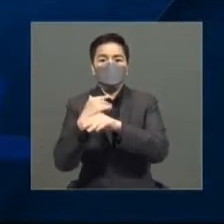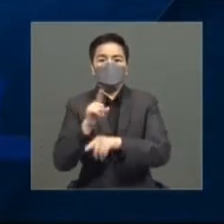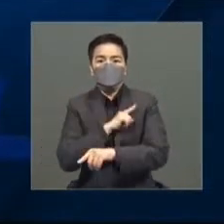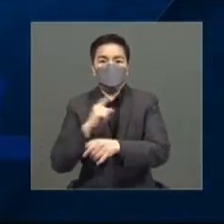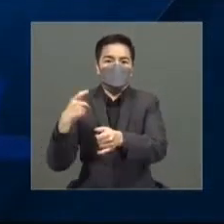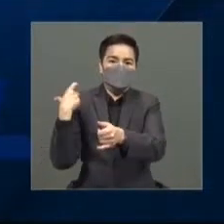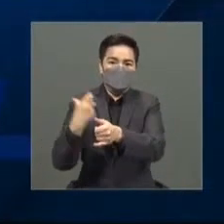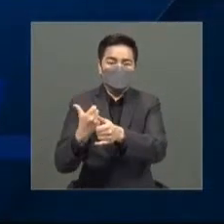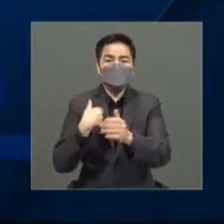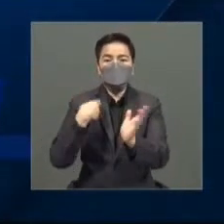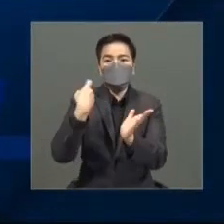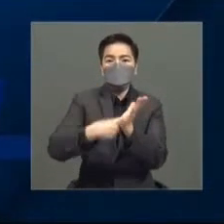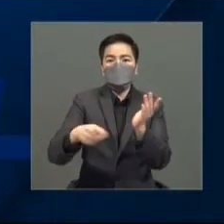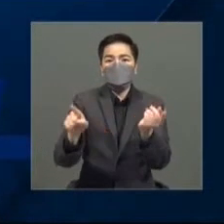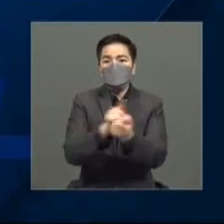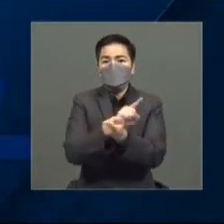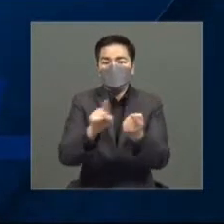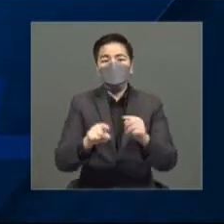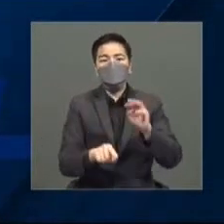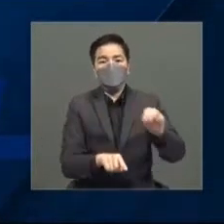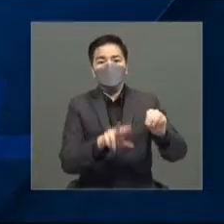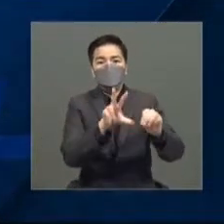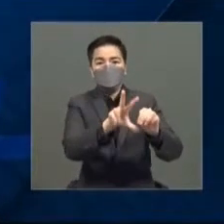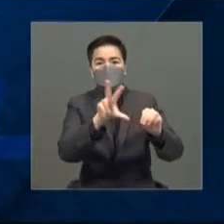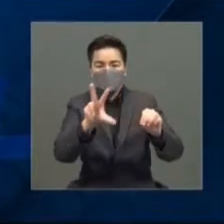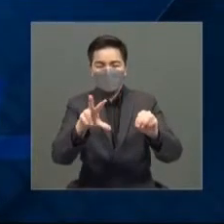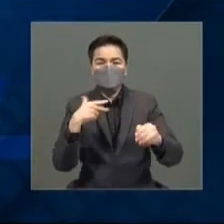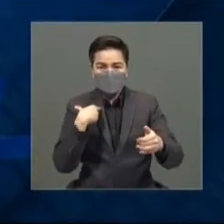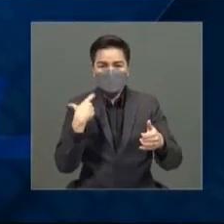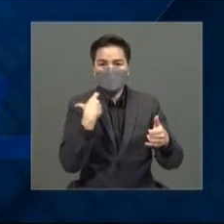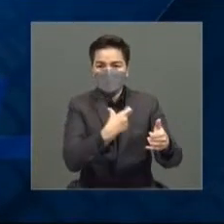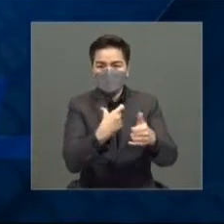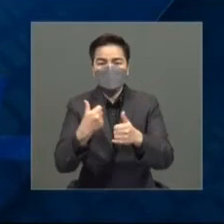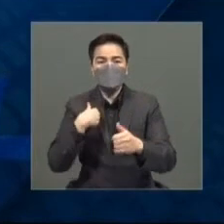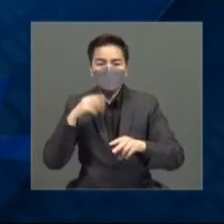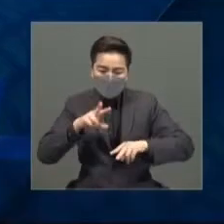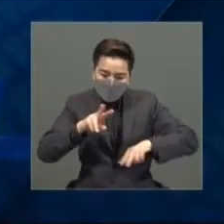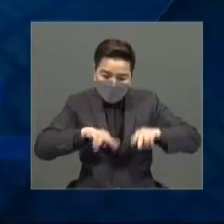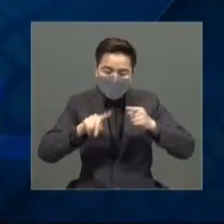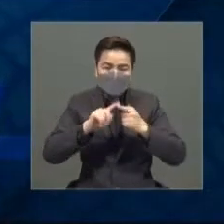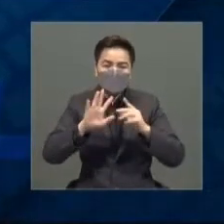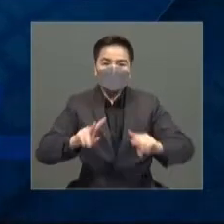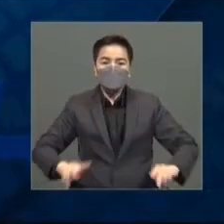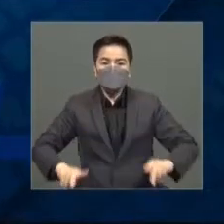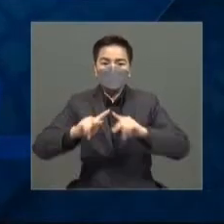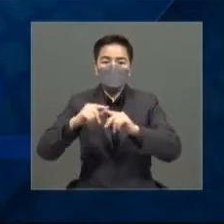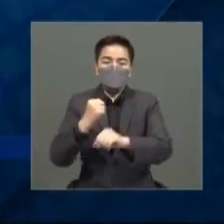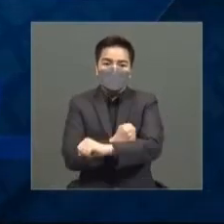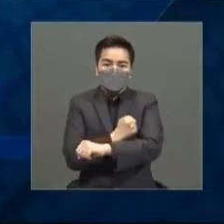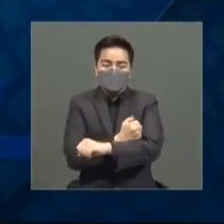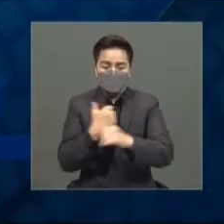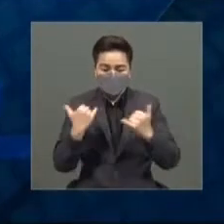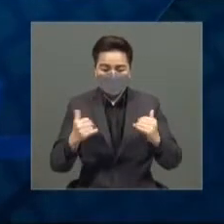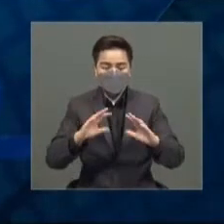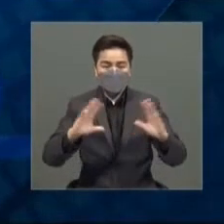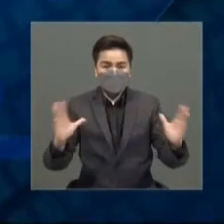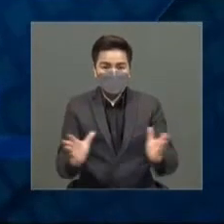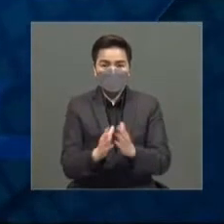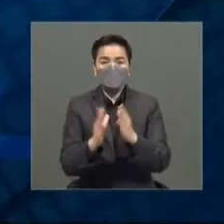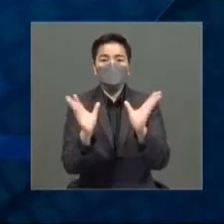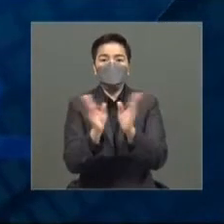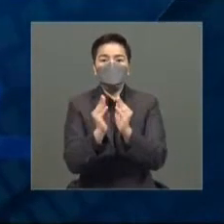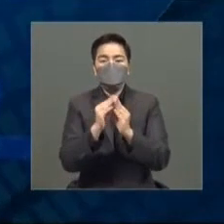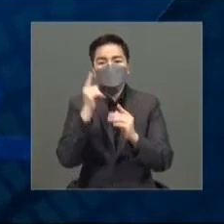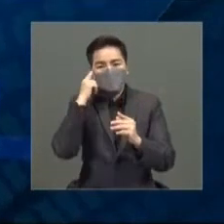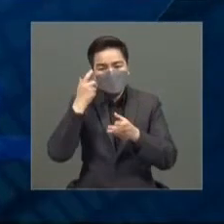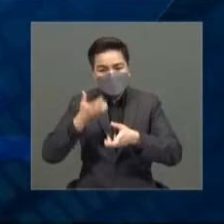ตามผู้ประกันตนม.33นะคะซึ่งอยู่ในความดูแลของกระทรวงแรงงานตรงนี้เนี่ยค่ะในที่ประชุม